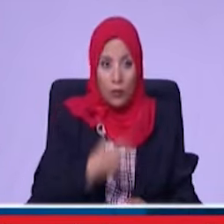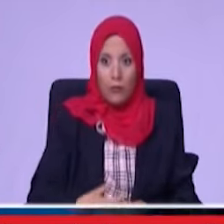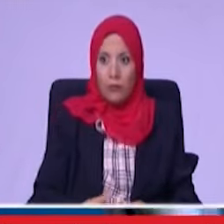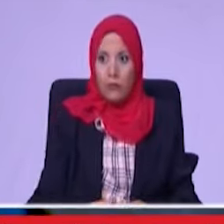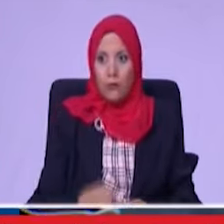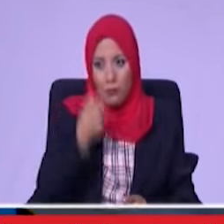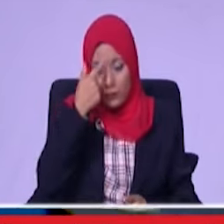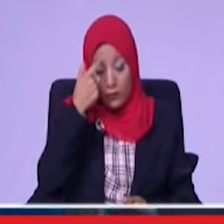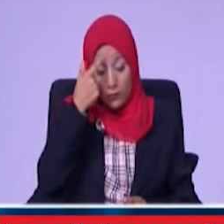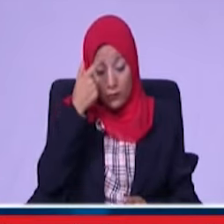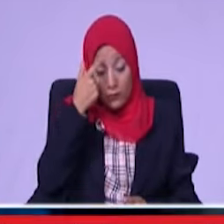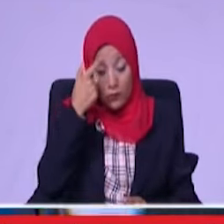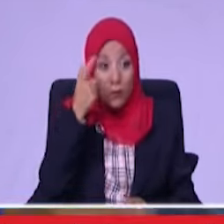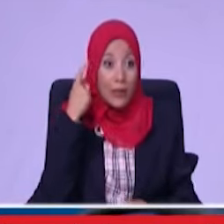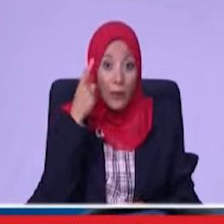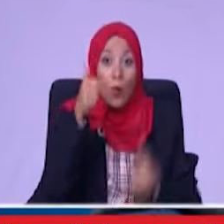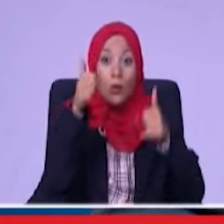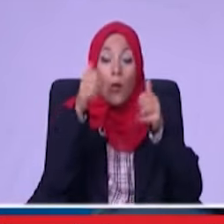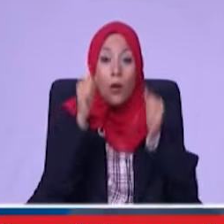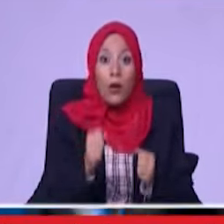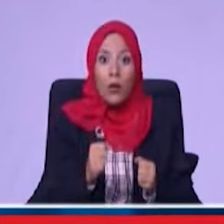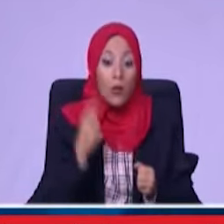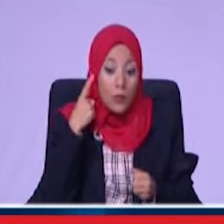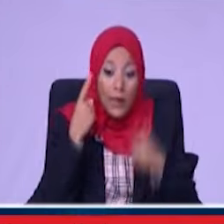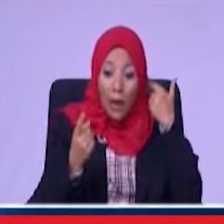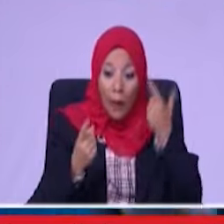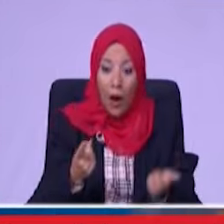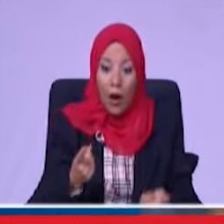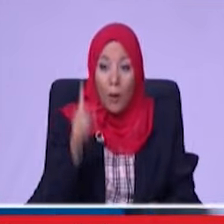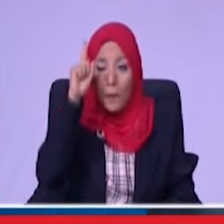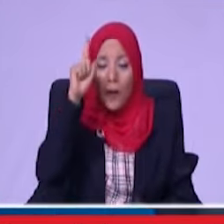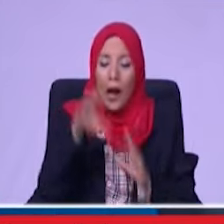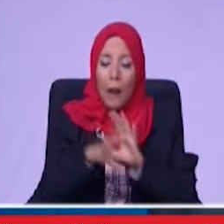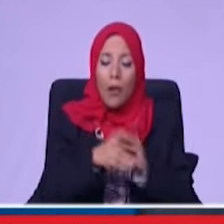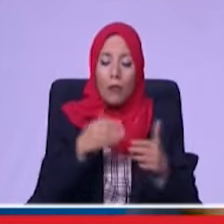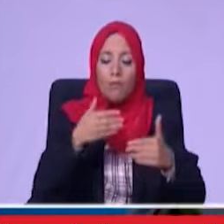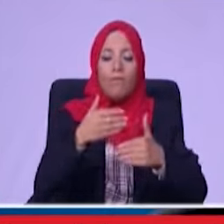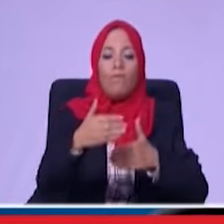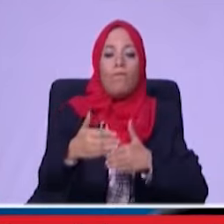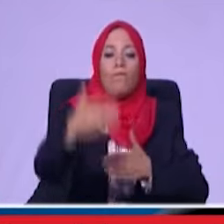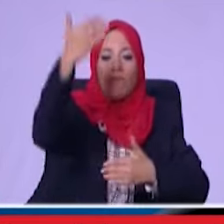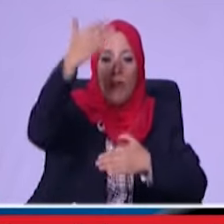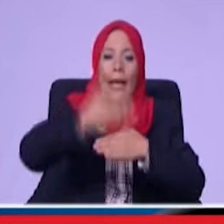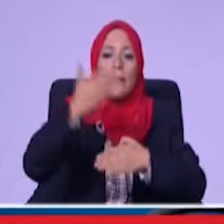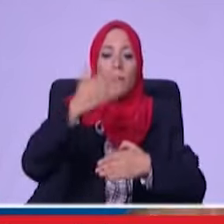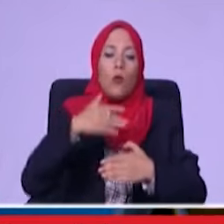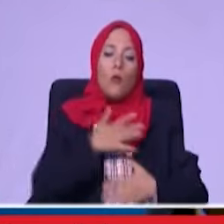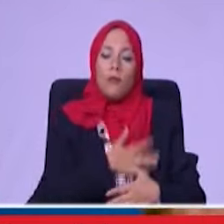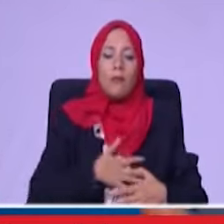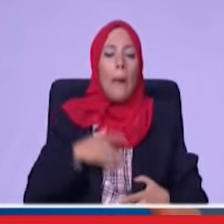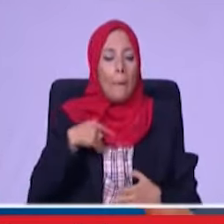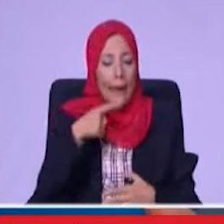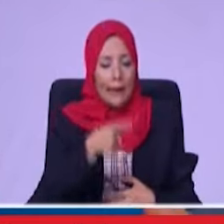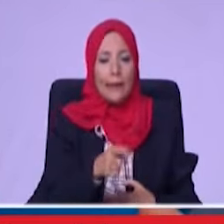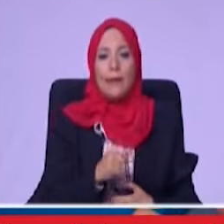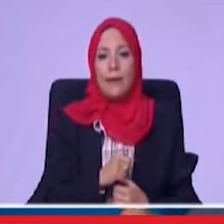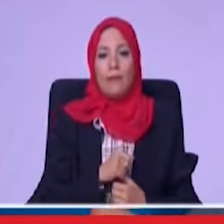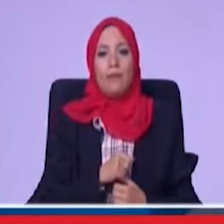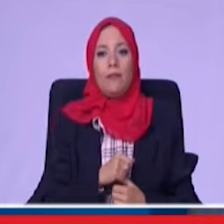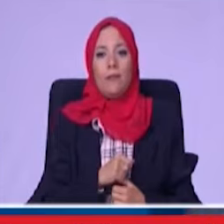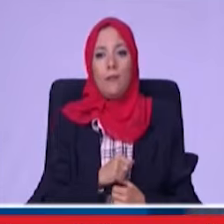أنت بأسمع منهم، هم سمعنا كويس جدا، لكن هو ربنا حجز بيننا وبينهم، لكن يشعرون. فأنا لما بروح أزوره هو